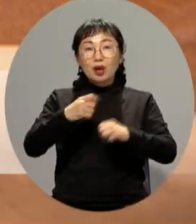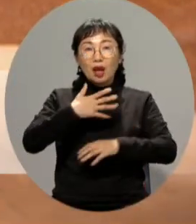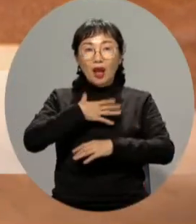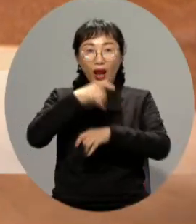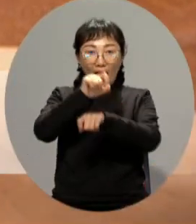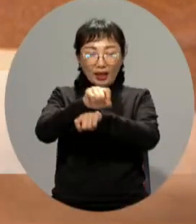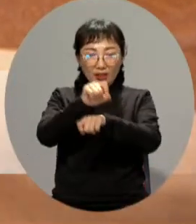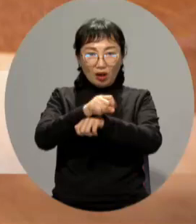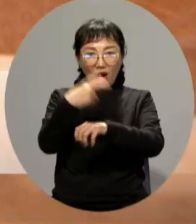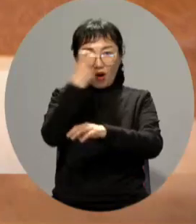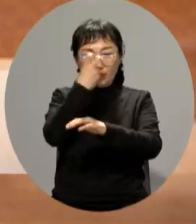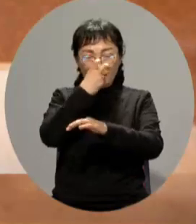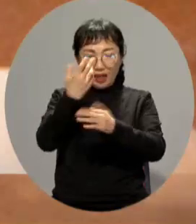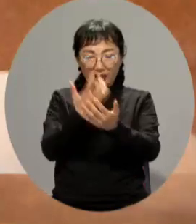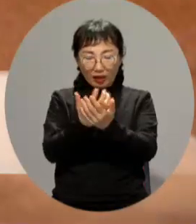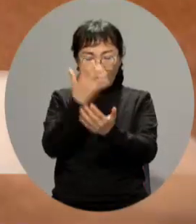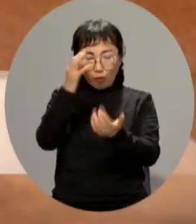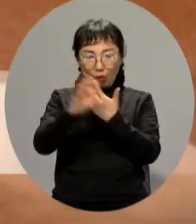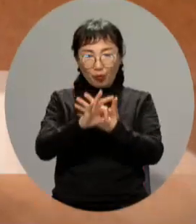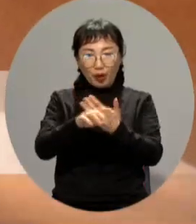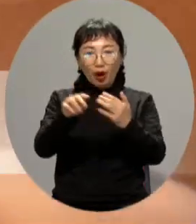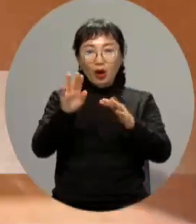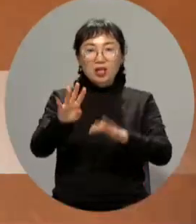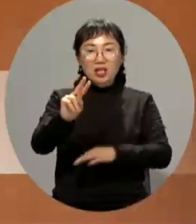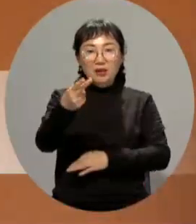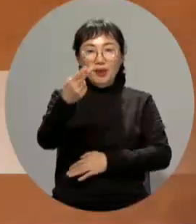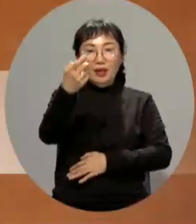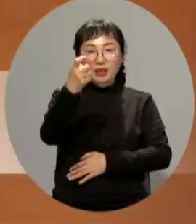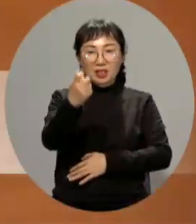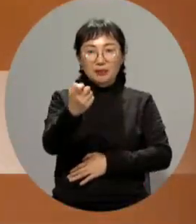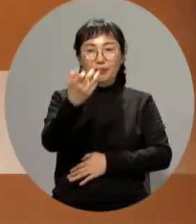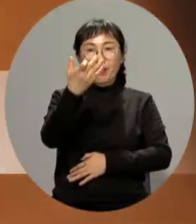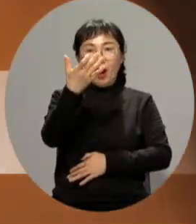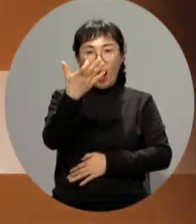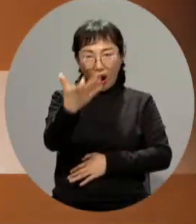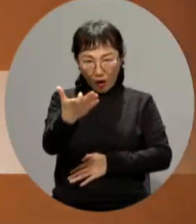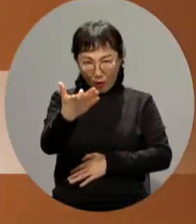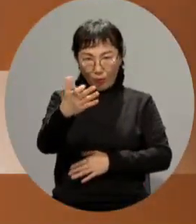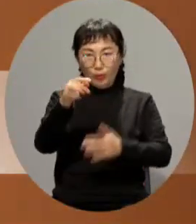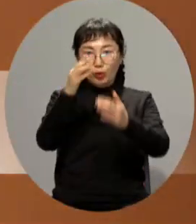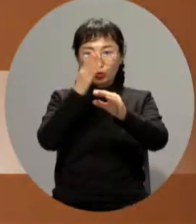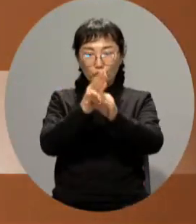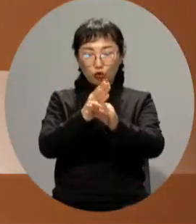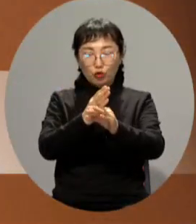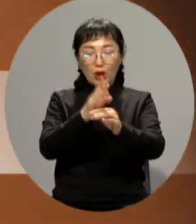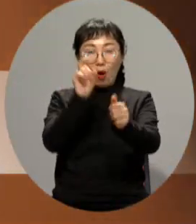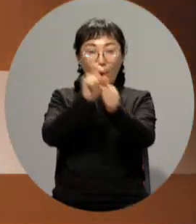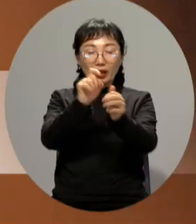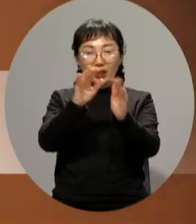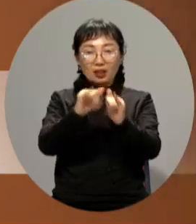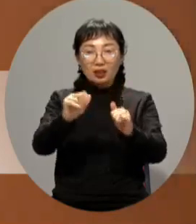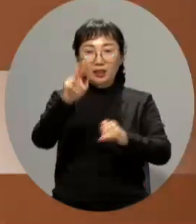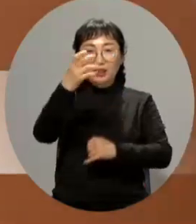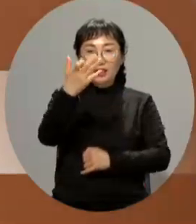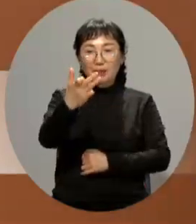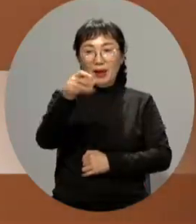자료에 따르면 올해 에이즈 검사 200 19건 가운데 양성은 41건으로 18.7%에